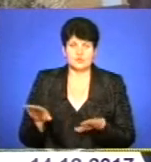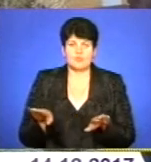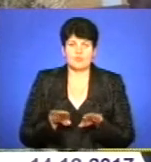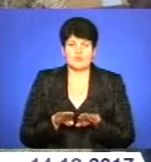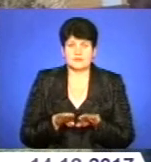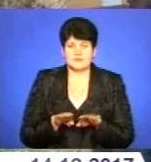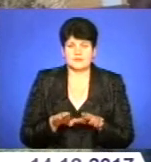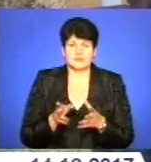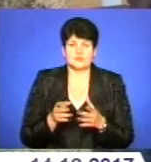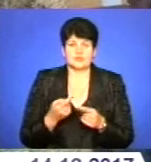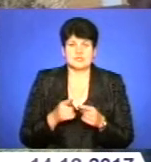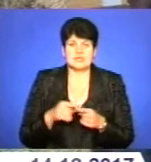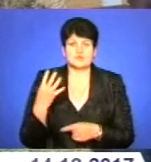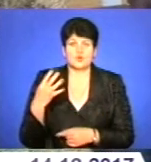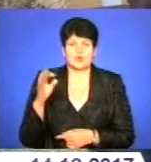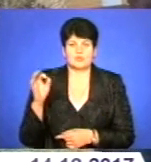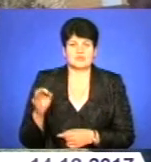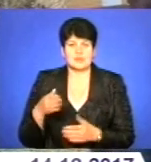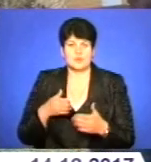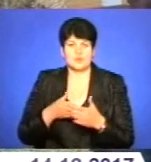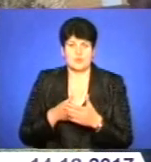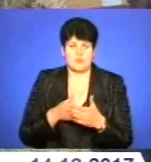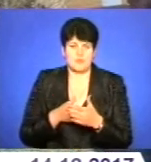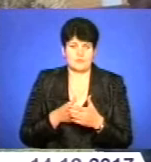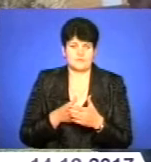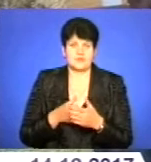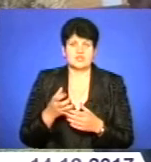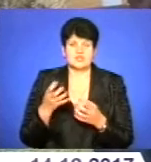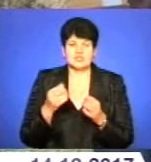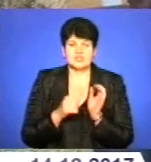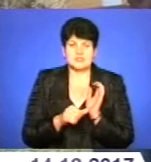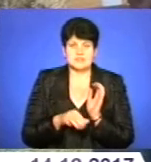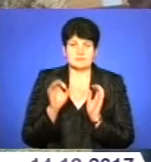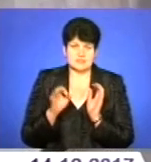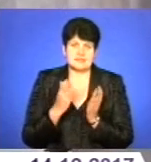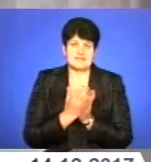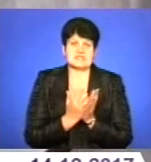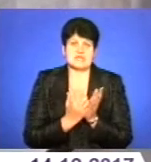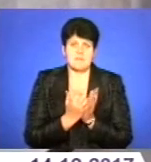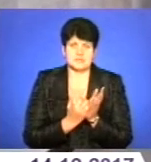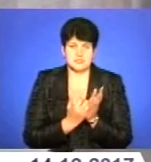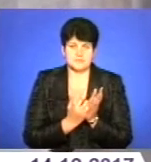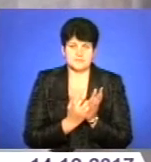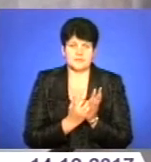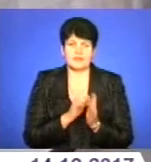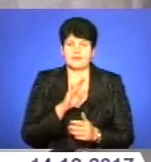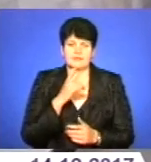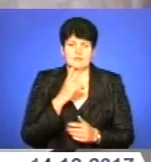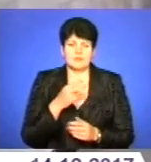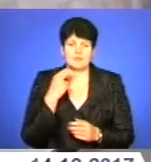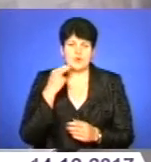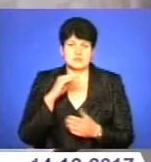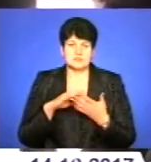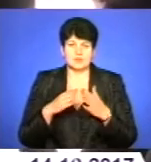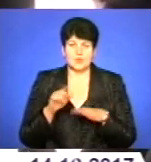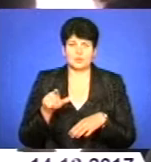порогом, то це 40% до порогового показника, тобто 60% ще маємо запас. Незважаючи на покращення ситуації,